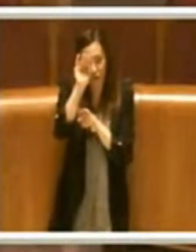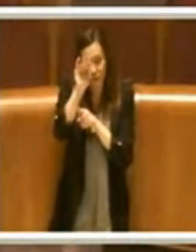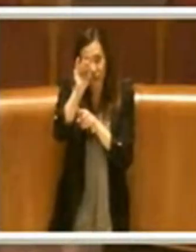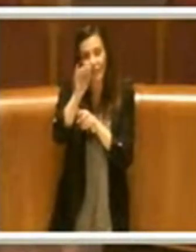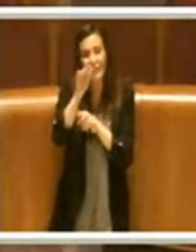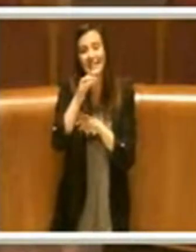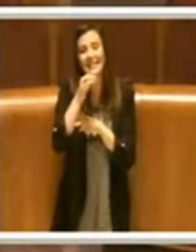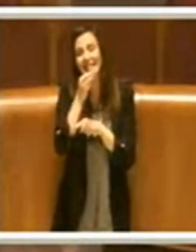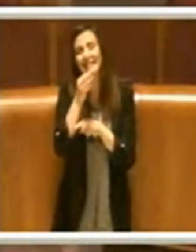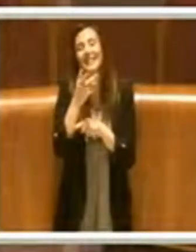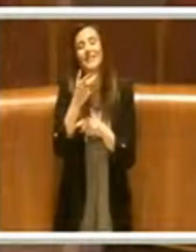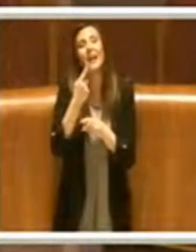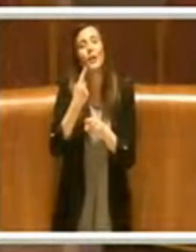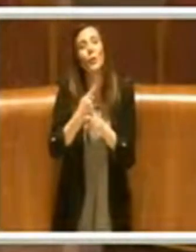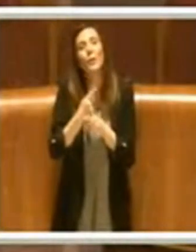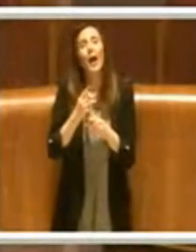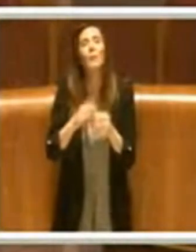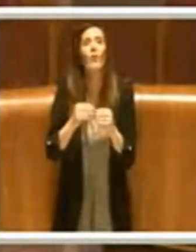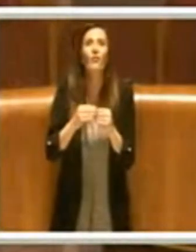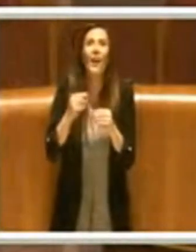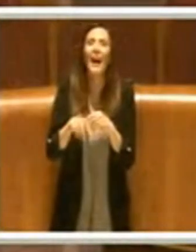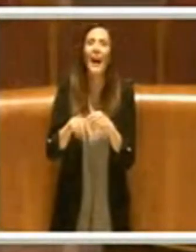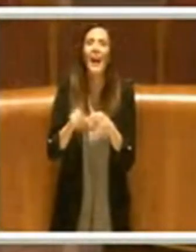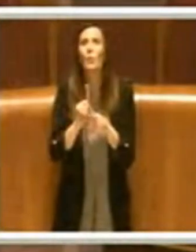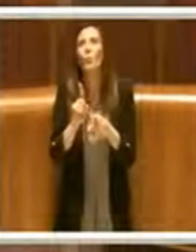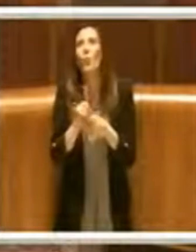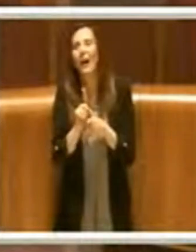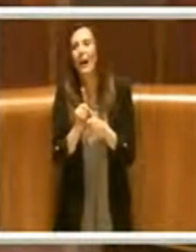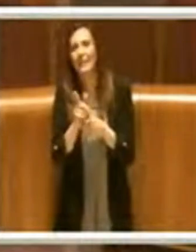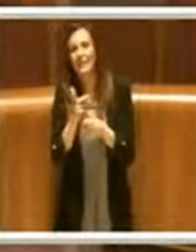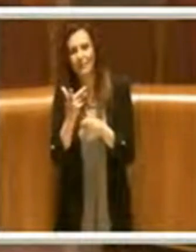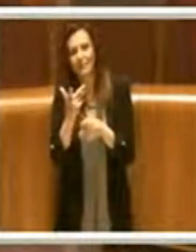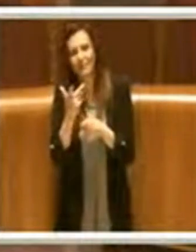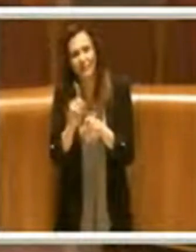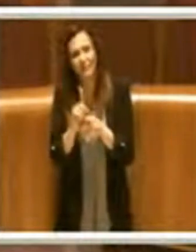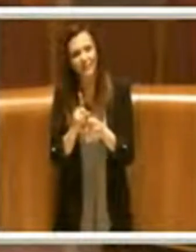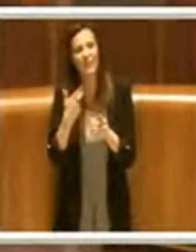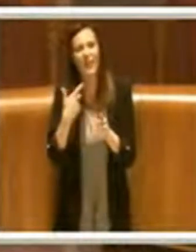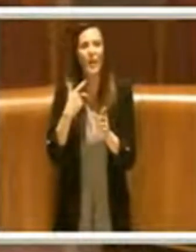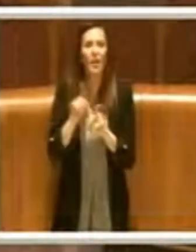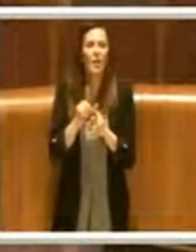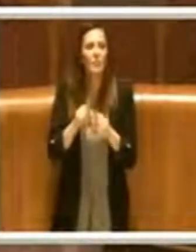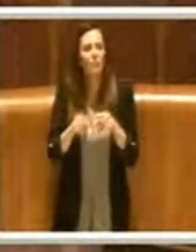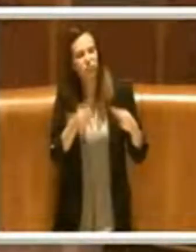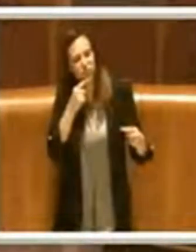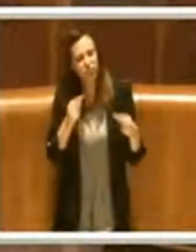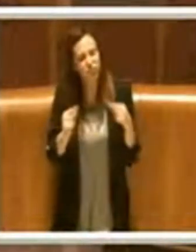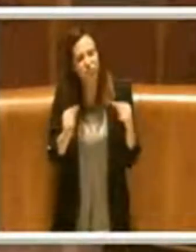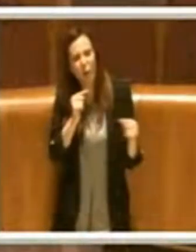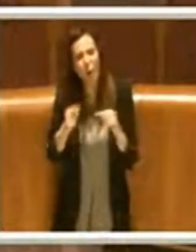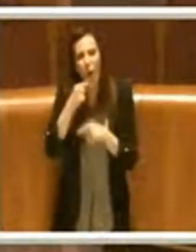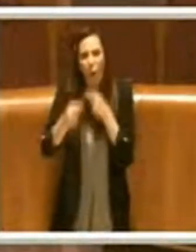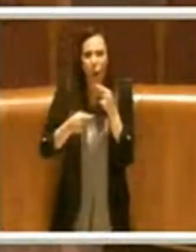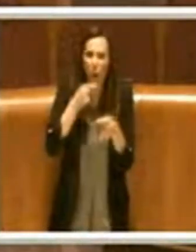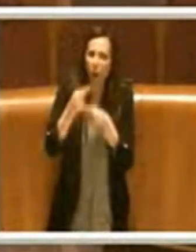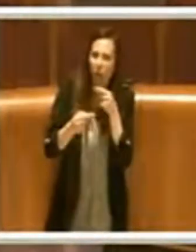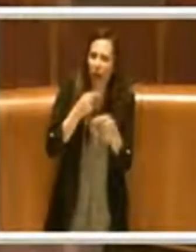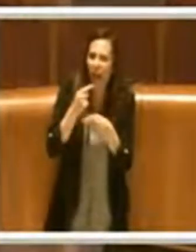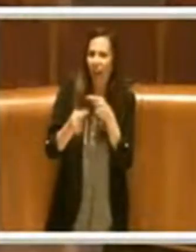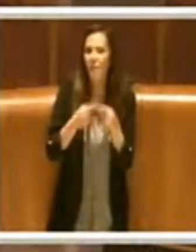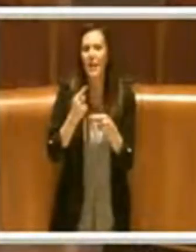senza conformismo, senza ipocrisia, senza storia controfattuale, e allora non